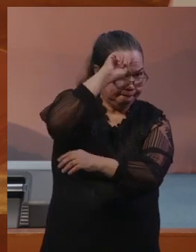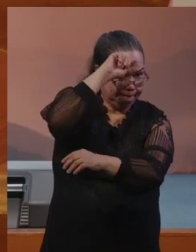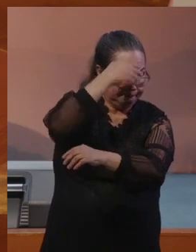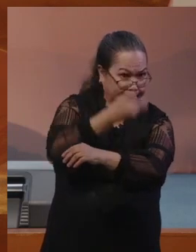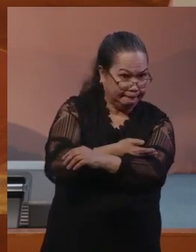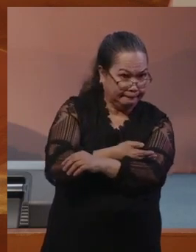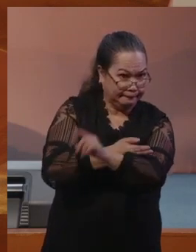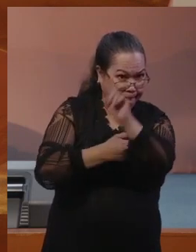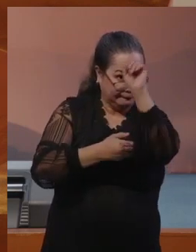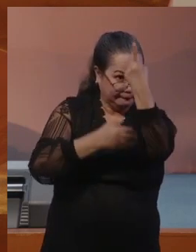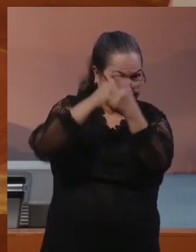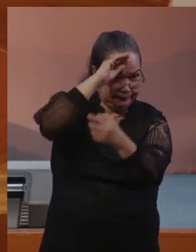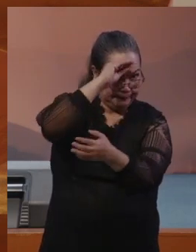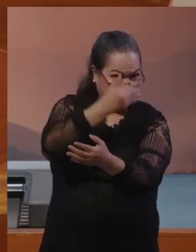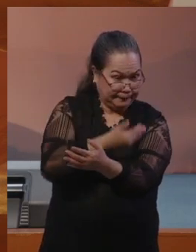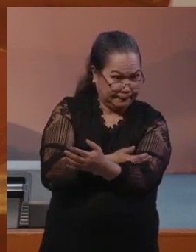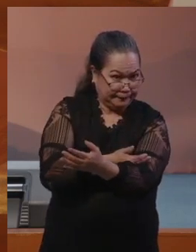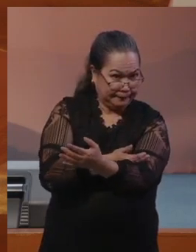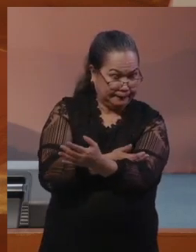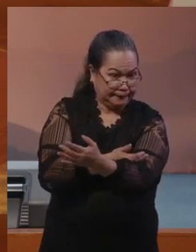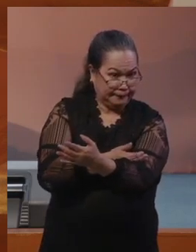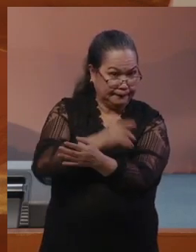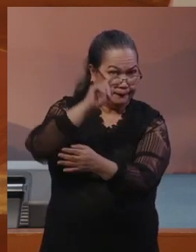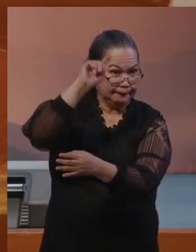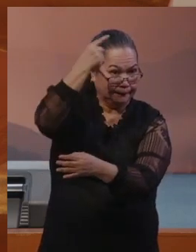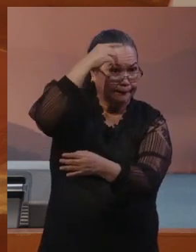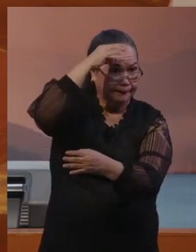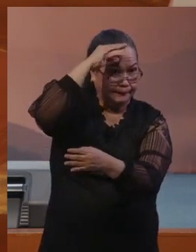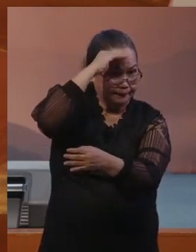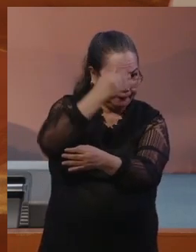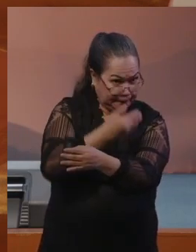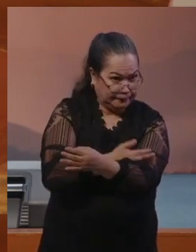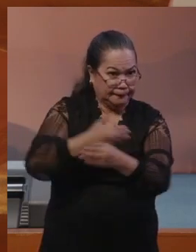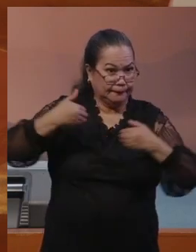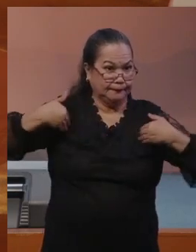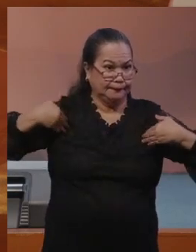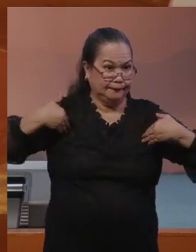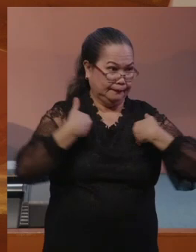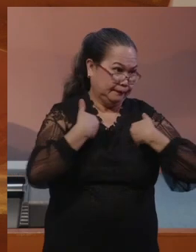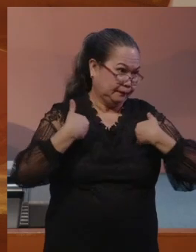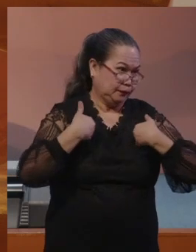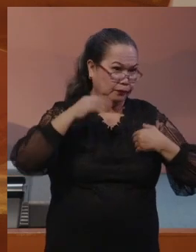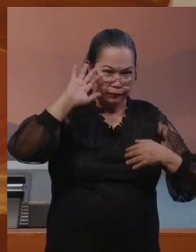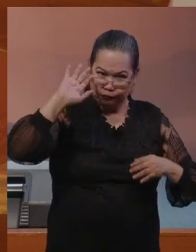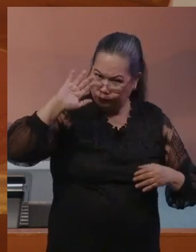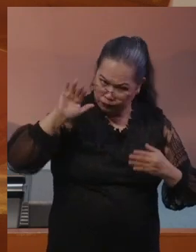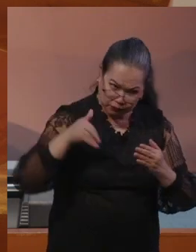Panganay na lalaki hanggang sa panganay na baka. Lahat ng panganay